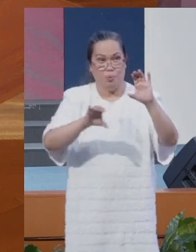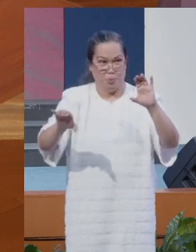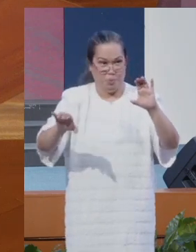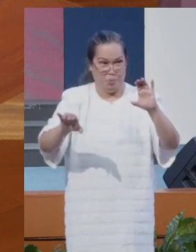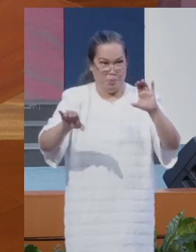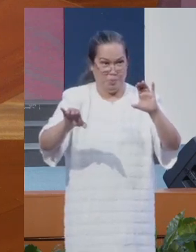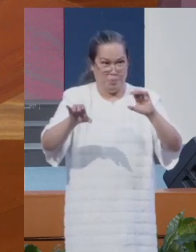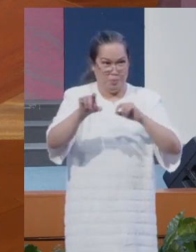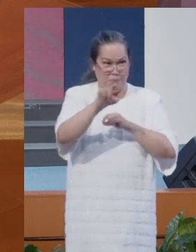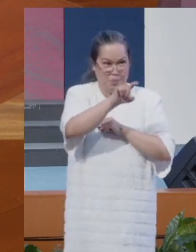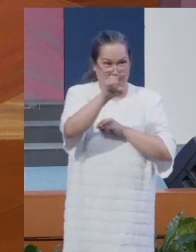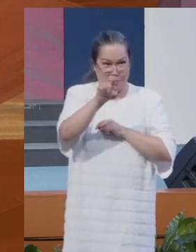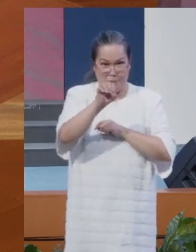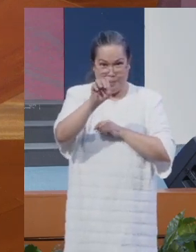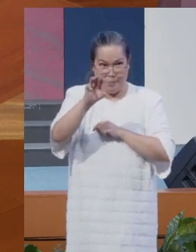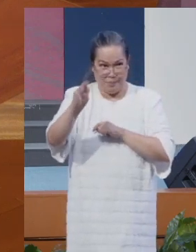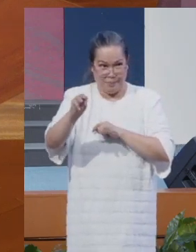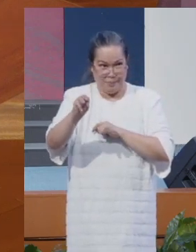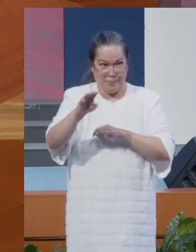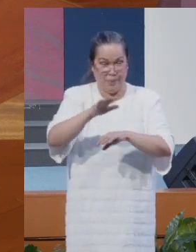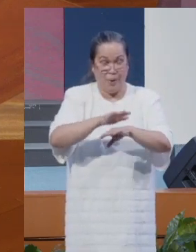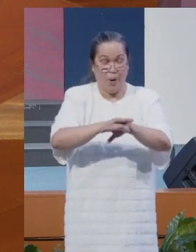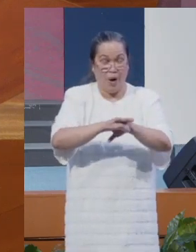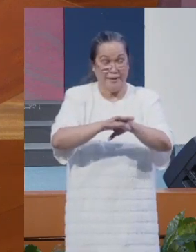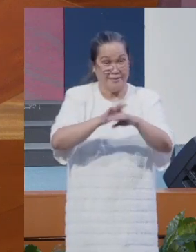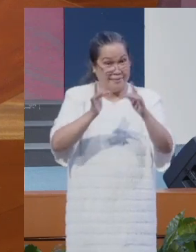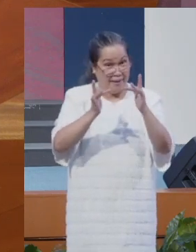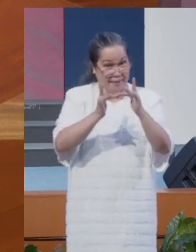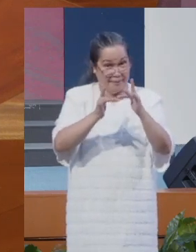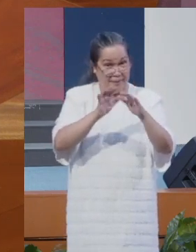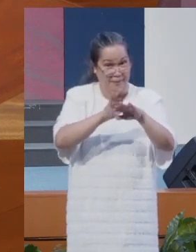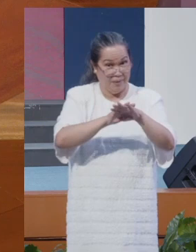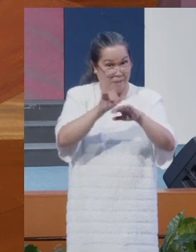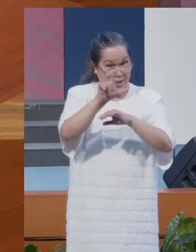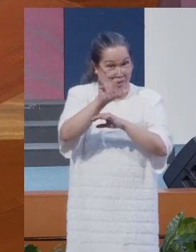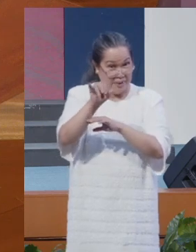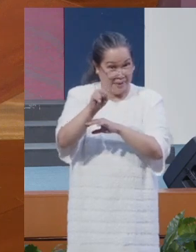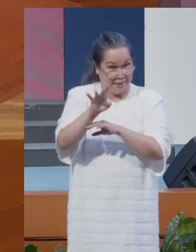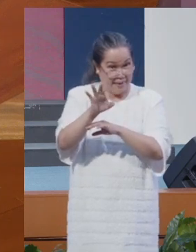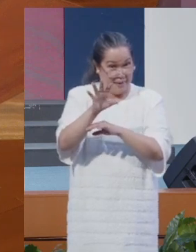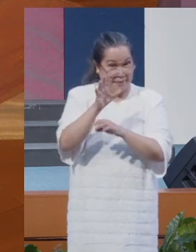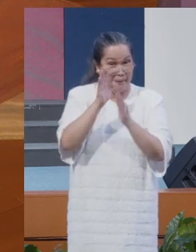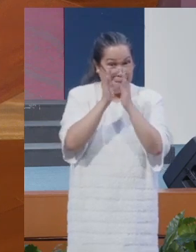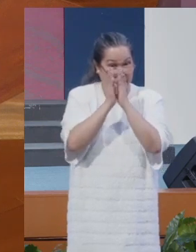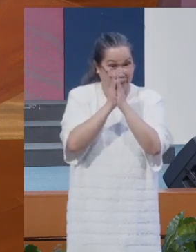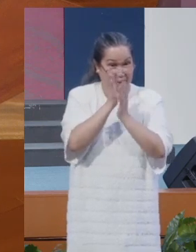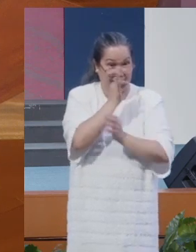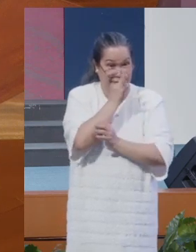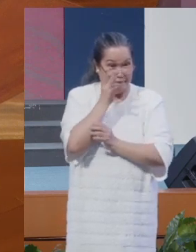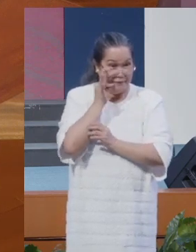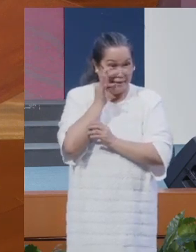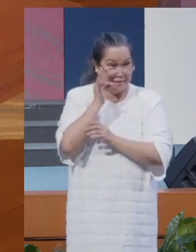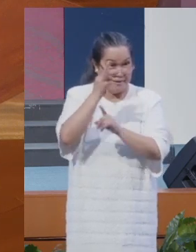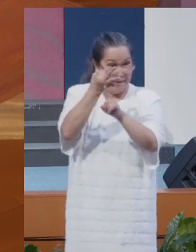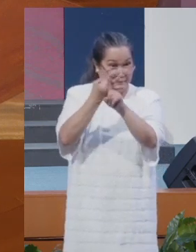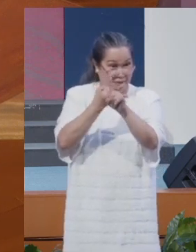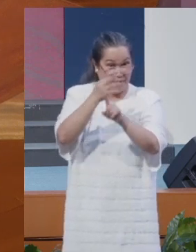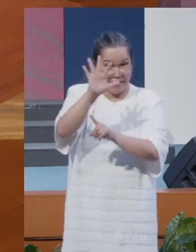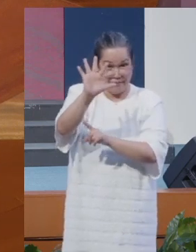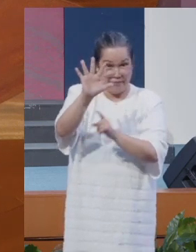So, on-site and online po ito. Ating prayer and fasting week, February 5 to